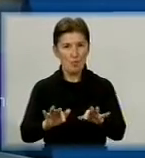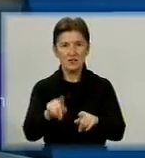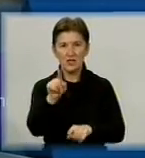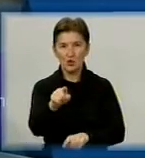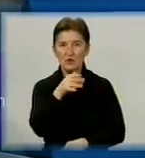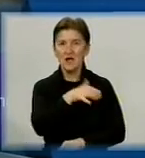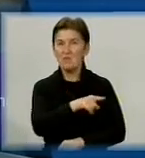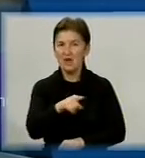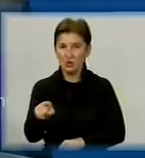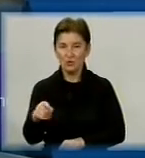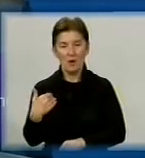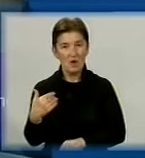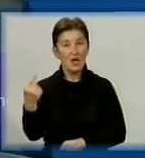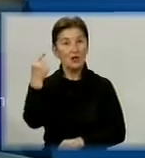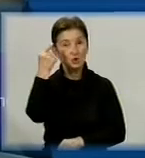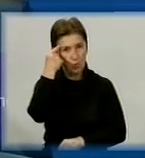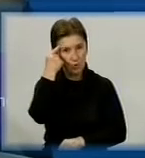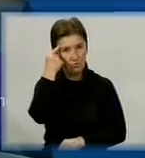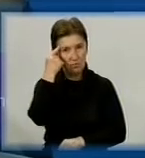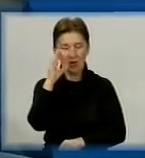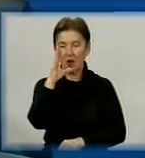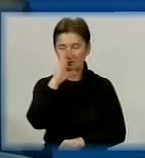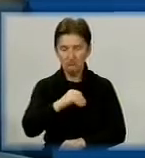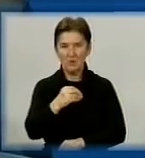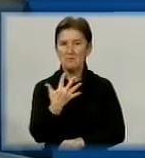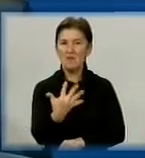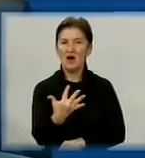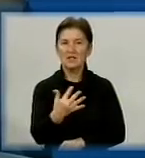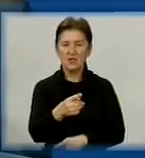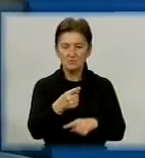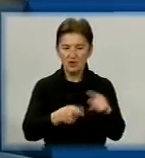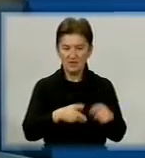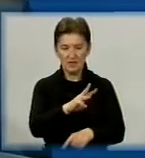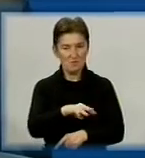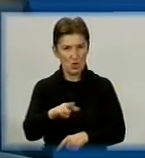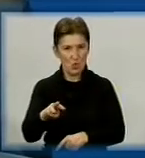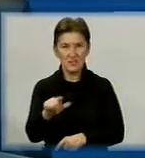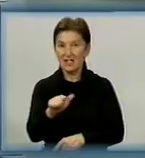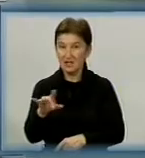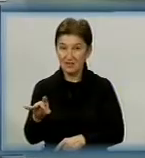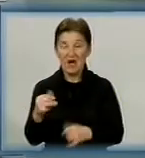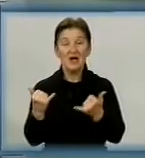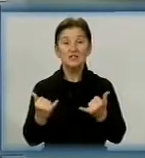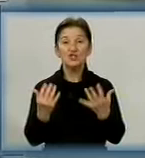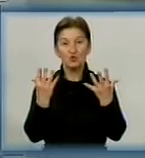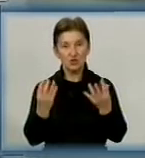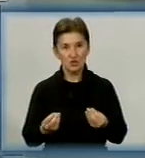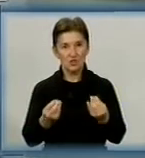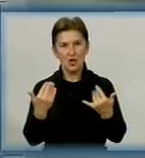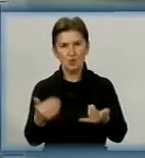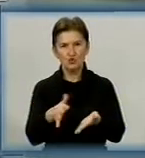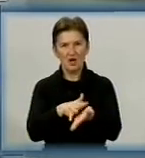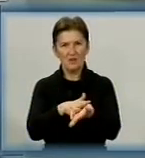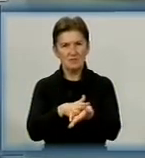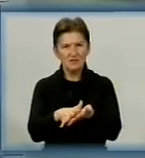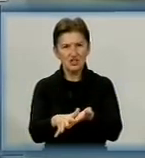нам, ми думали, що ми вложимося в 5,5 мільйонів гривень. На сьогоднішній день ми вже вложили в ремонтну